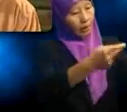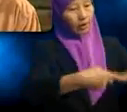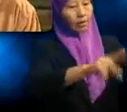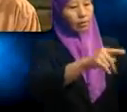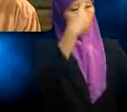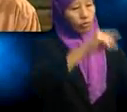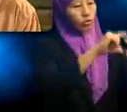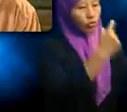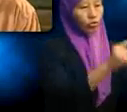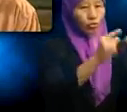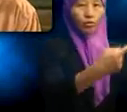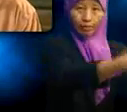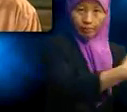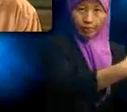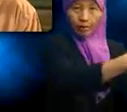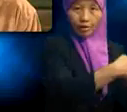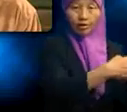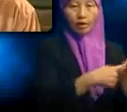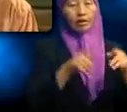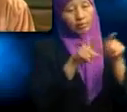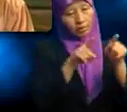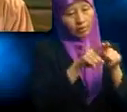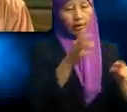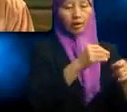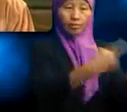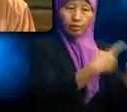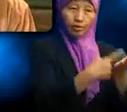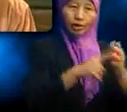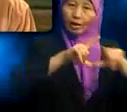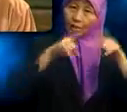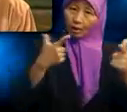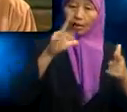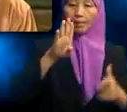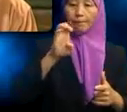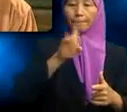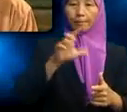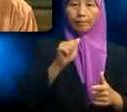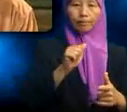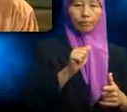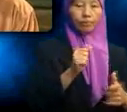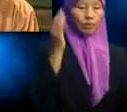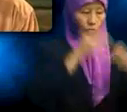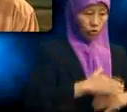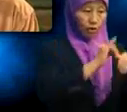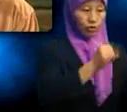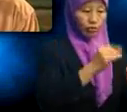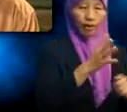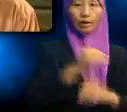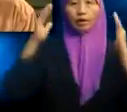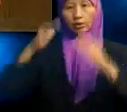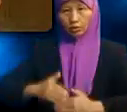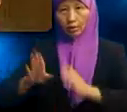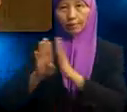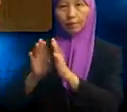untuk berbincang tentang persamaan dan perbezaan antara solat Jumaat dengan solat